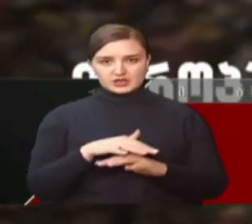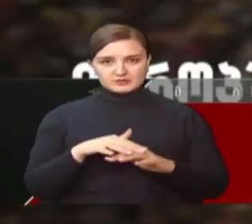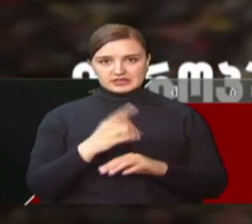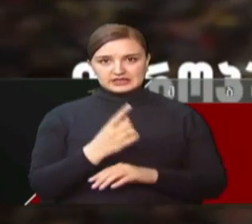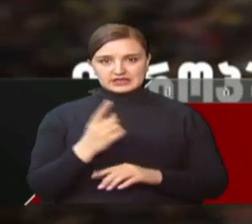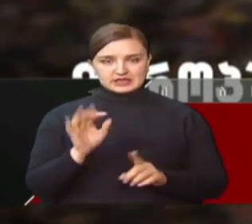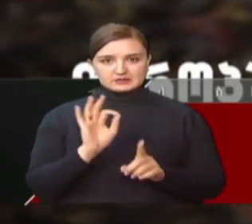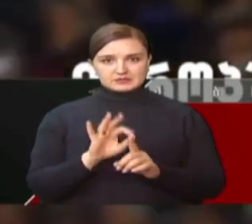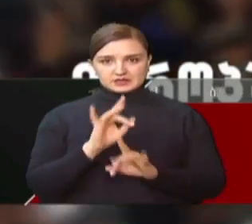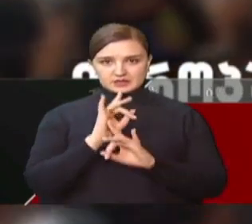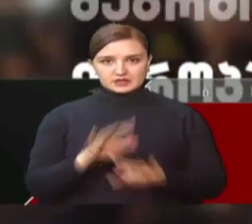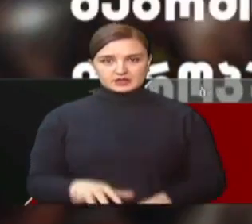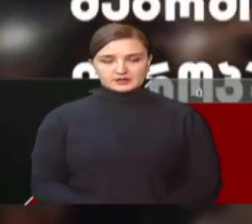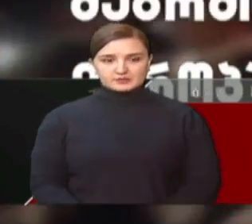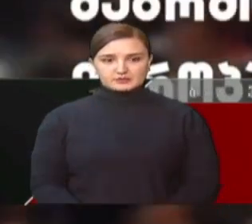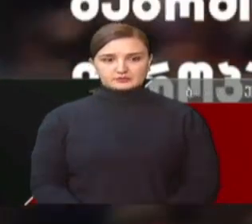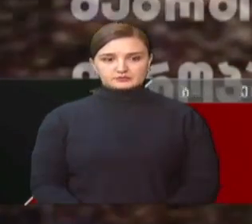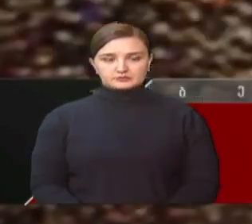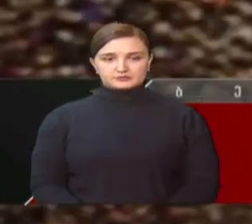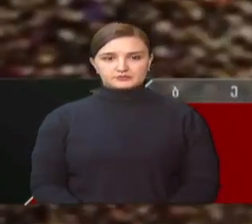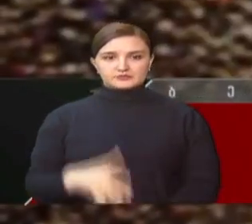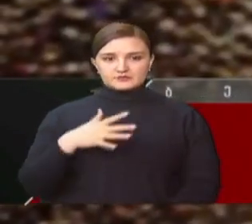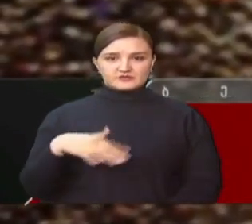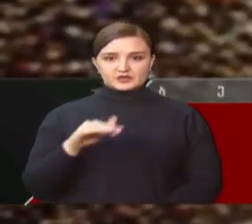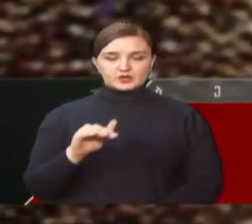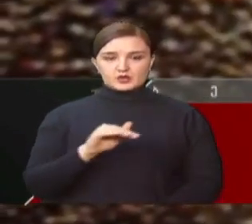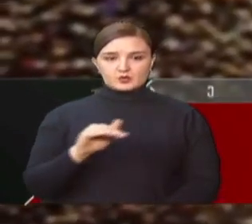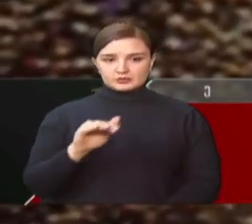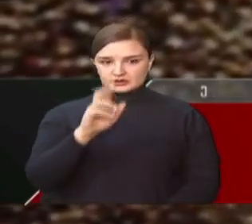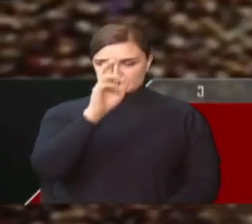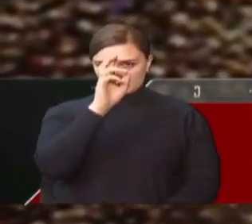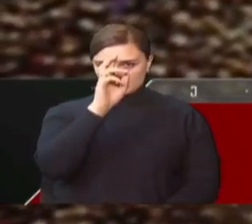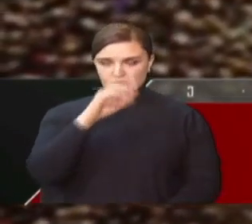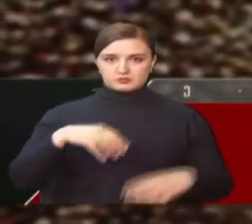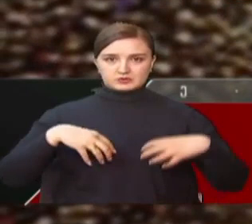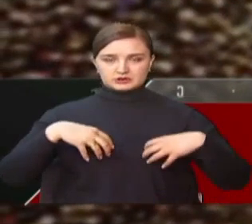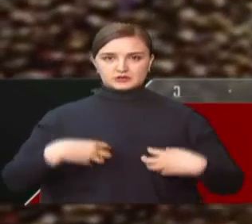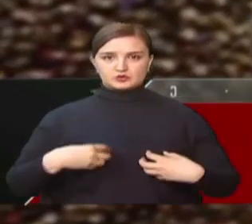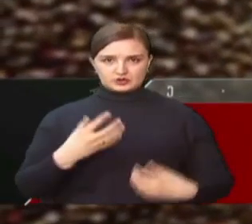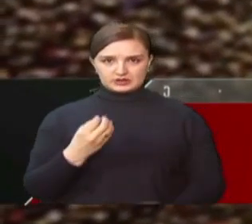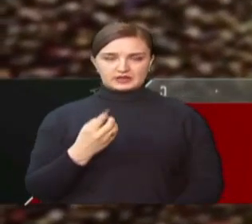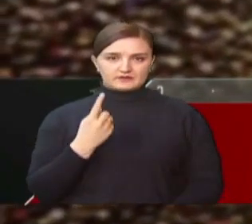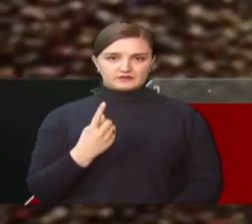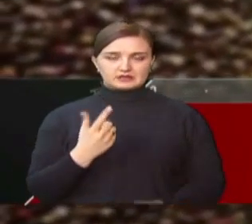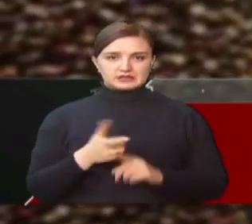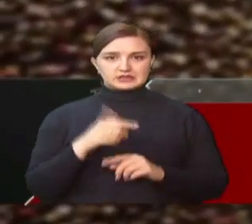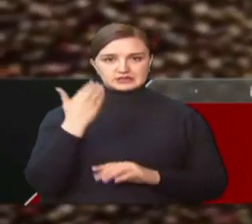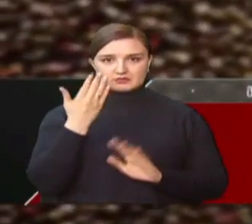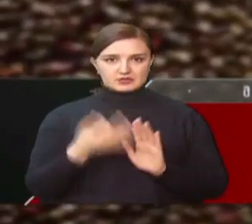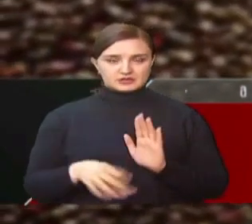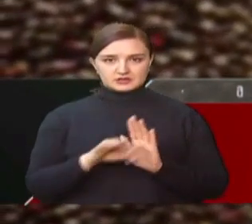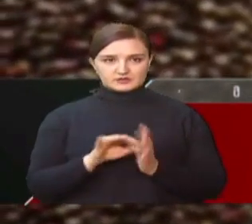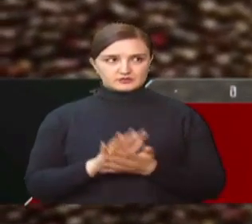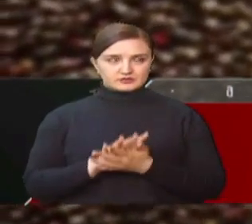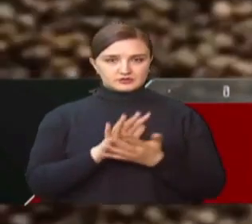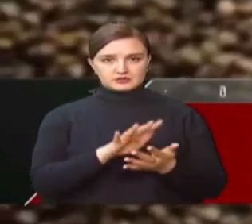არ იქნება. Am dros საქართველოს ოფიციალური ხელისუფლება სამწუხაროდ წერს კიდევ ერთ ძალიან სამარცხვინო ლაქას